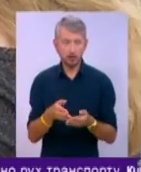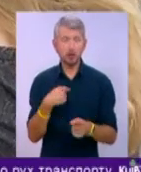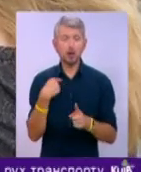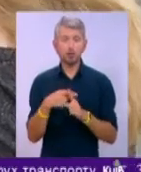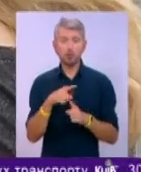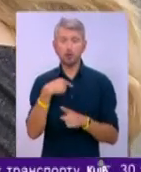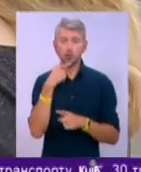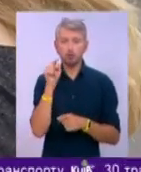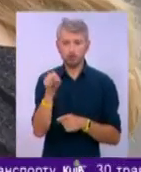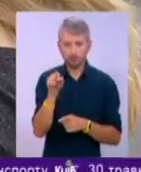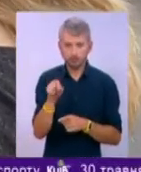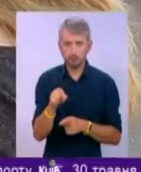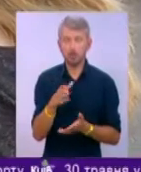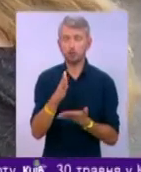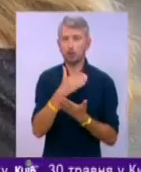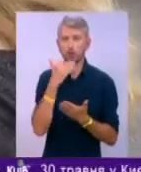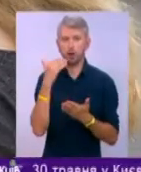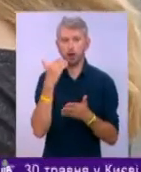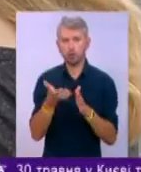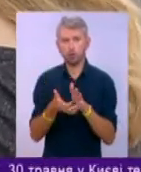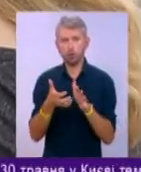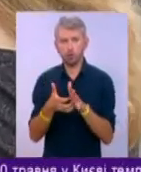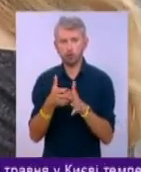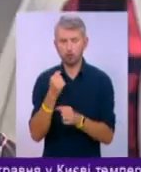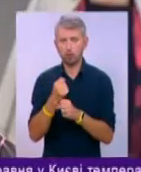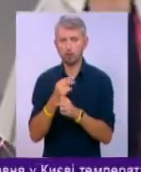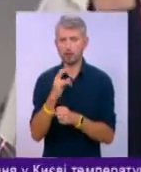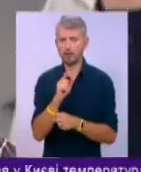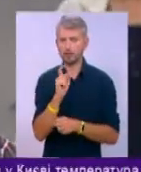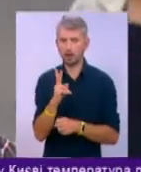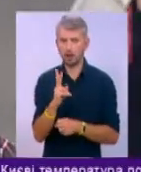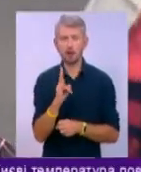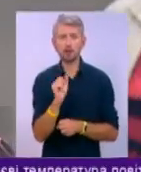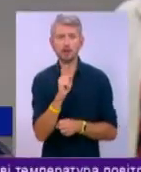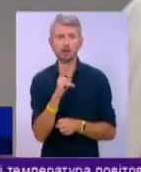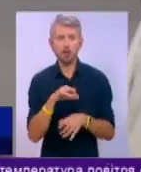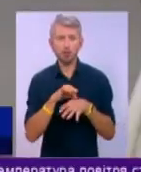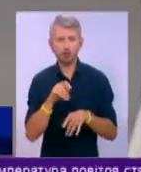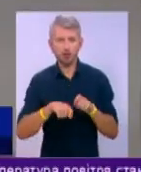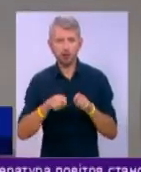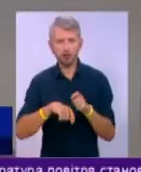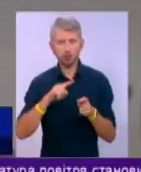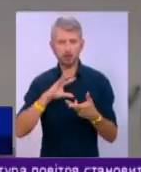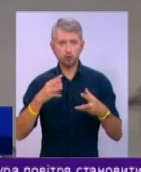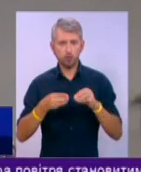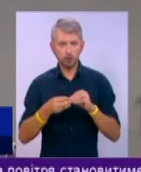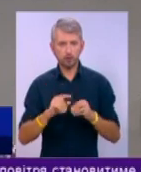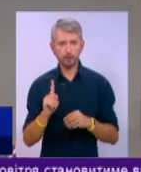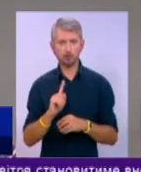словами Гліба Канєвського, існує чимало прогалин у роботі НАЗК. НАЗК провело перевірку і дійшло висновків,